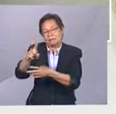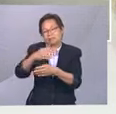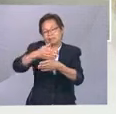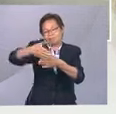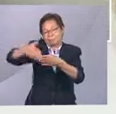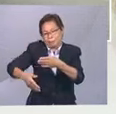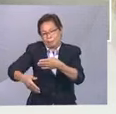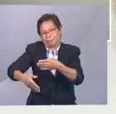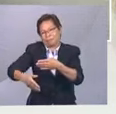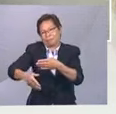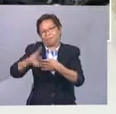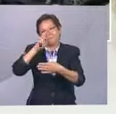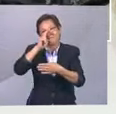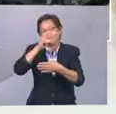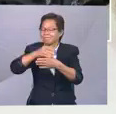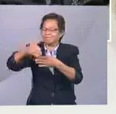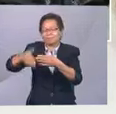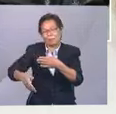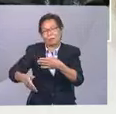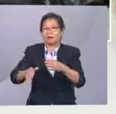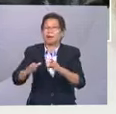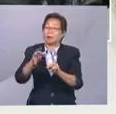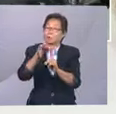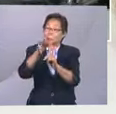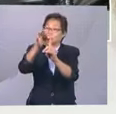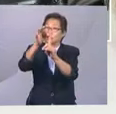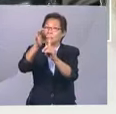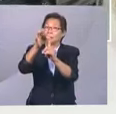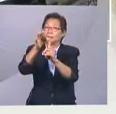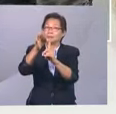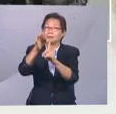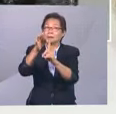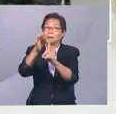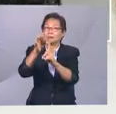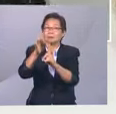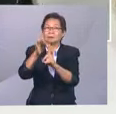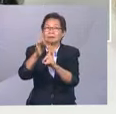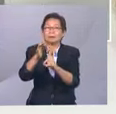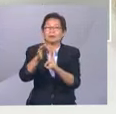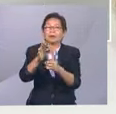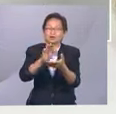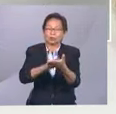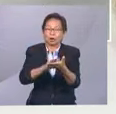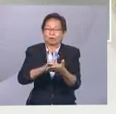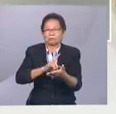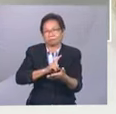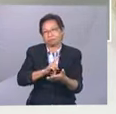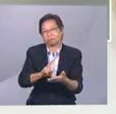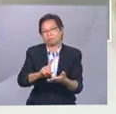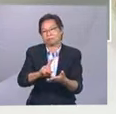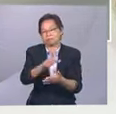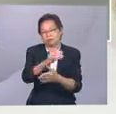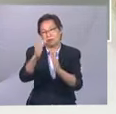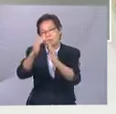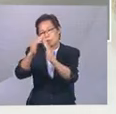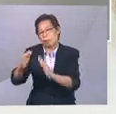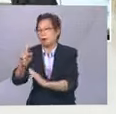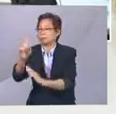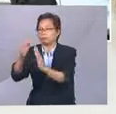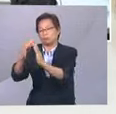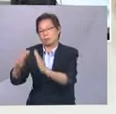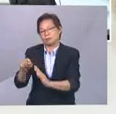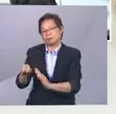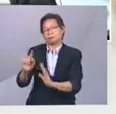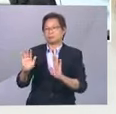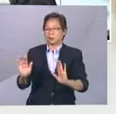yang diperketat kan ini kecuali A Hai mactavish yang cebokan dari sebuah rumah tadi agaknya